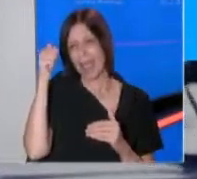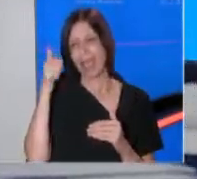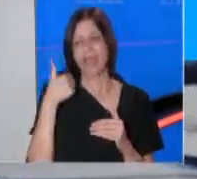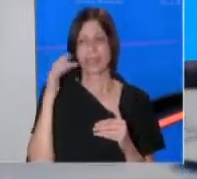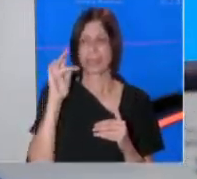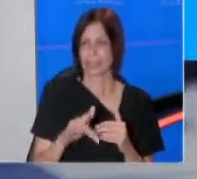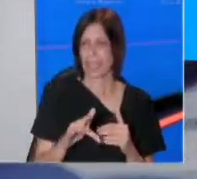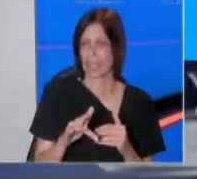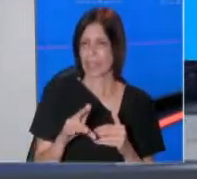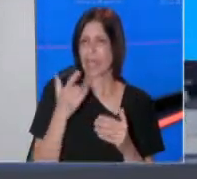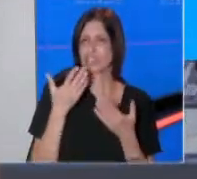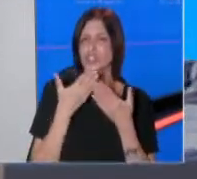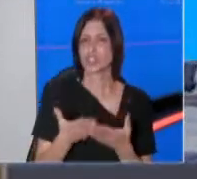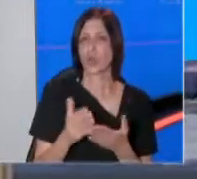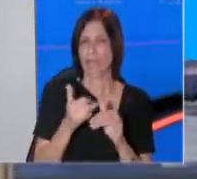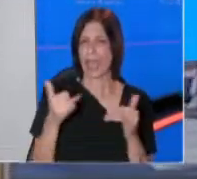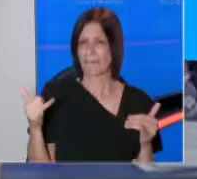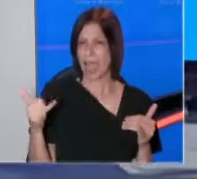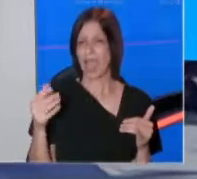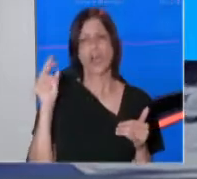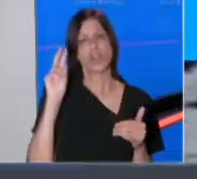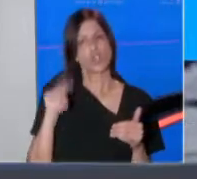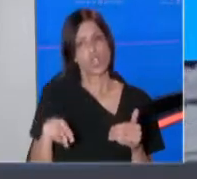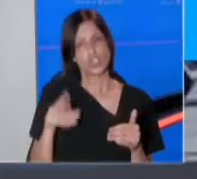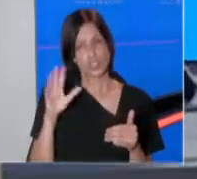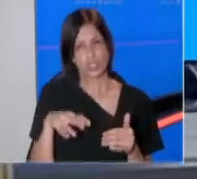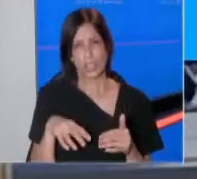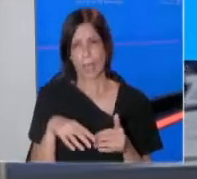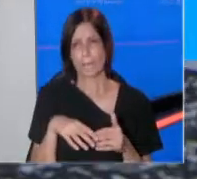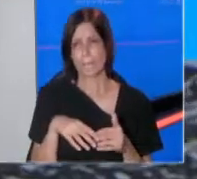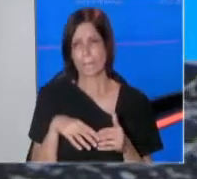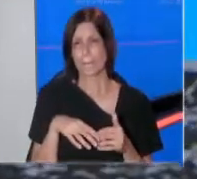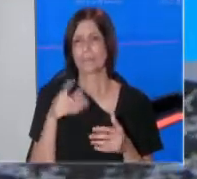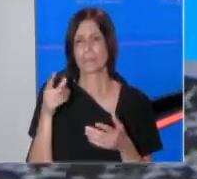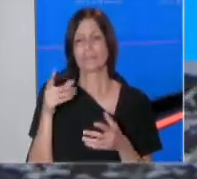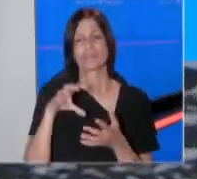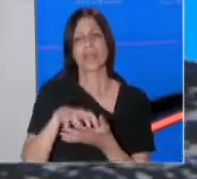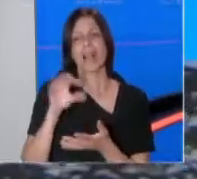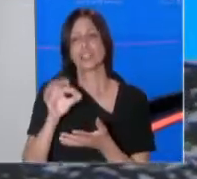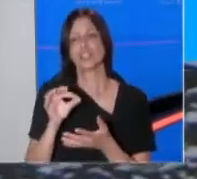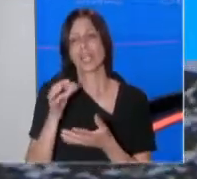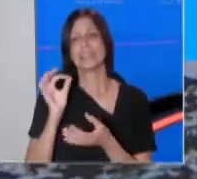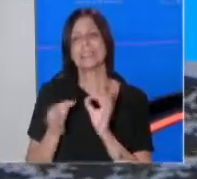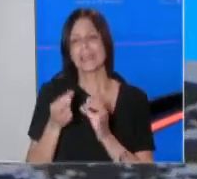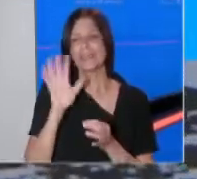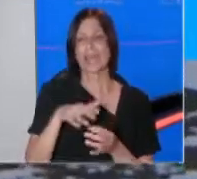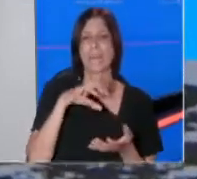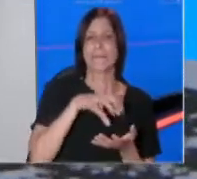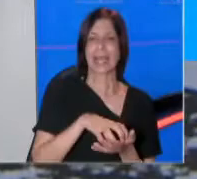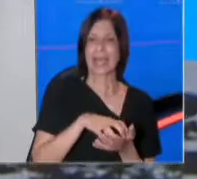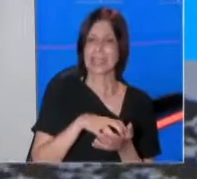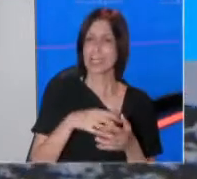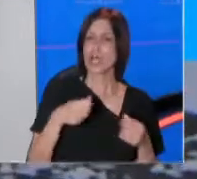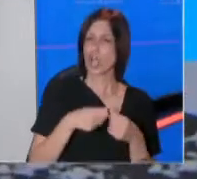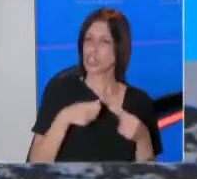נגד השירותי הרווחה. יש גם את יחידת סדרי דין, ויש לנו מרכז קשר. שתי היחידות האלו